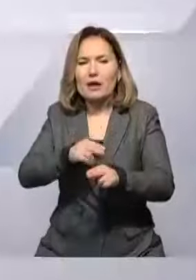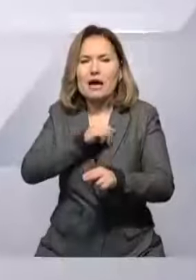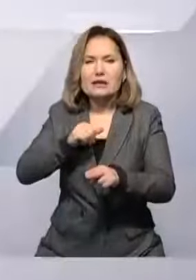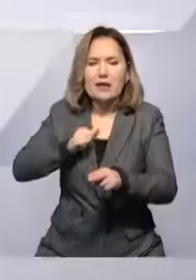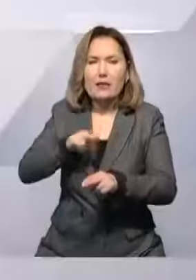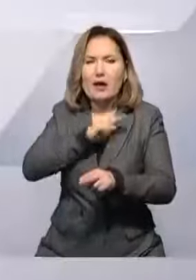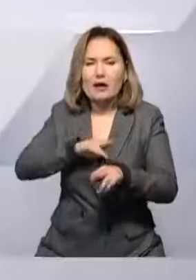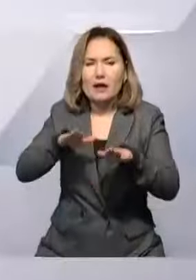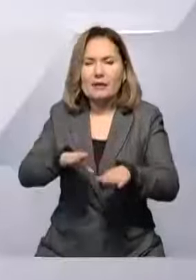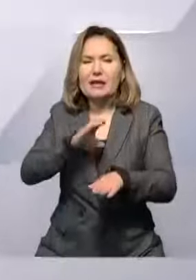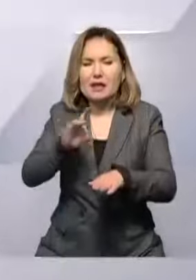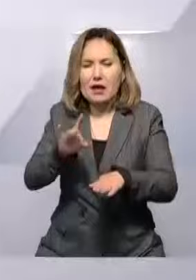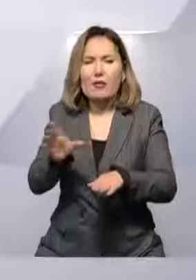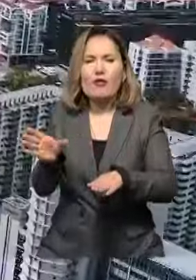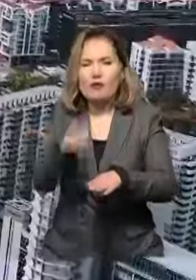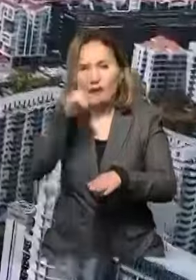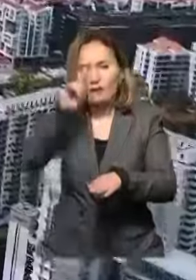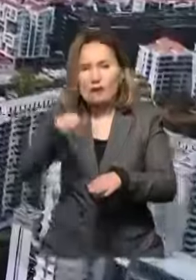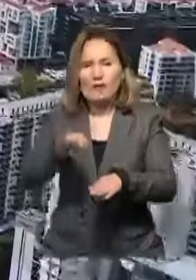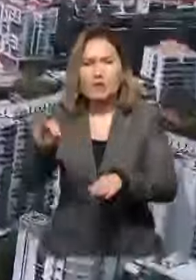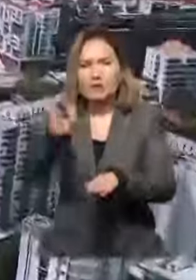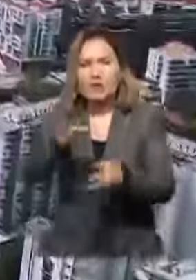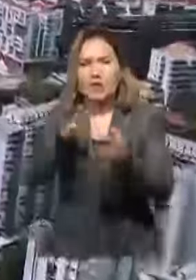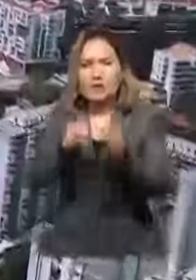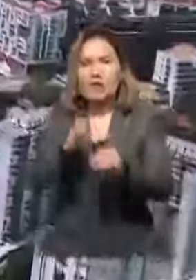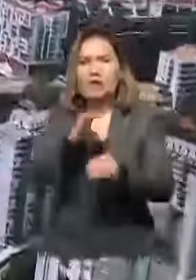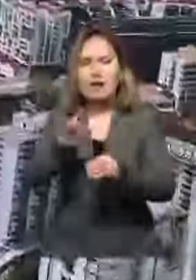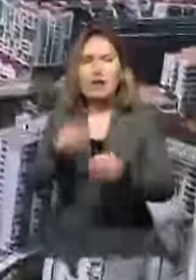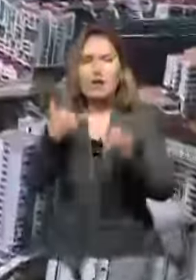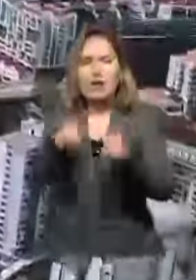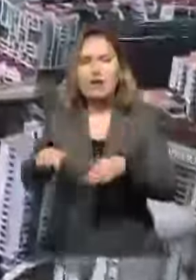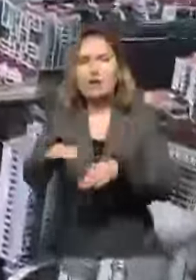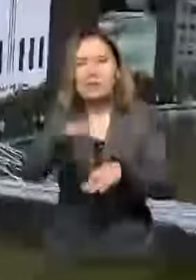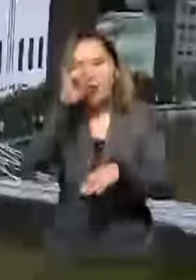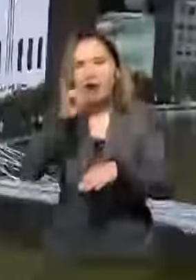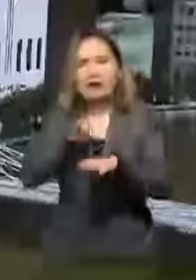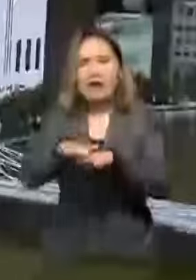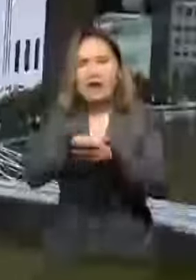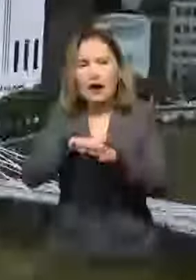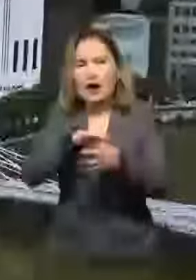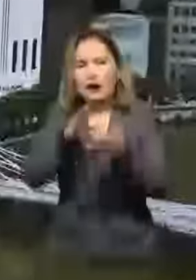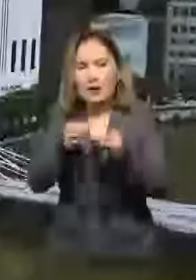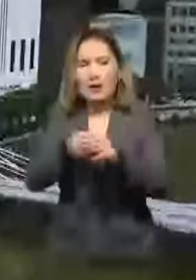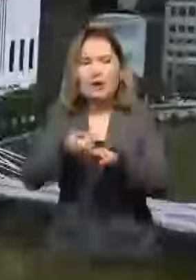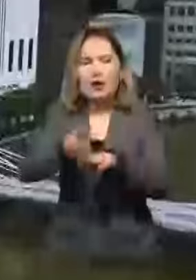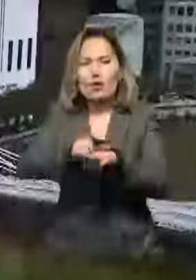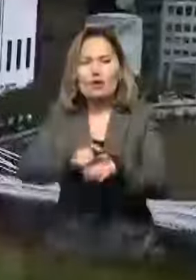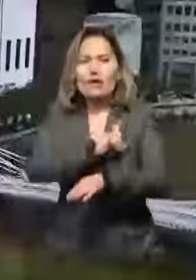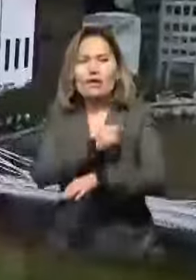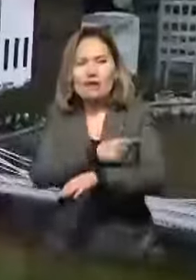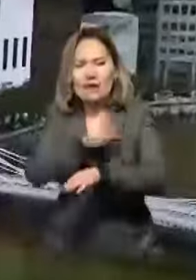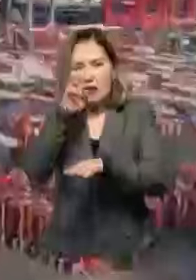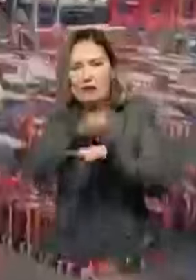жұмыс істеген жердің мекен жайы да әлі есімде. Сингапур таңғажайып мекен, мұндағы халық ақылды ақшаға айналдыра білді. Сол үшін Қазақстан көп